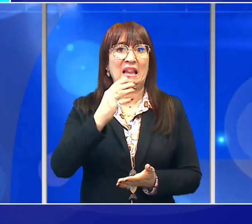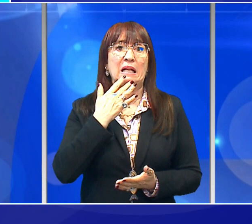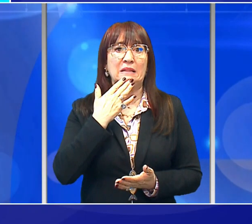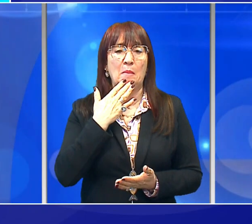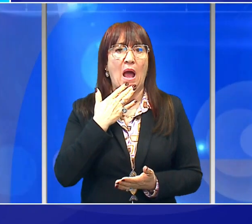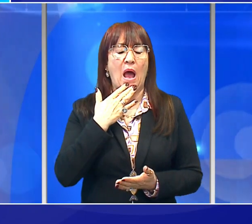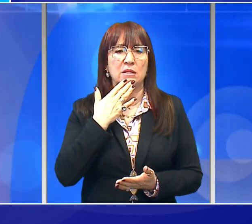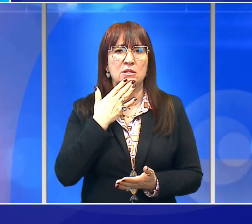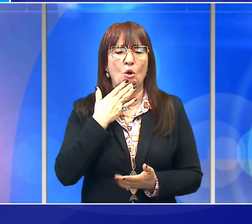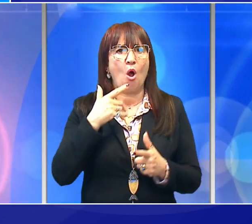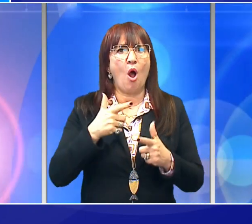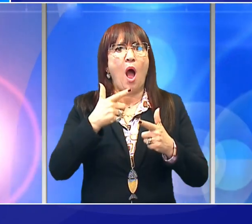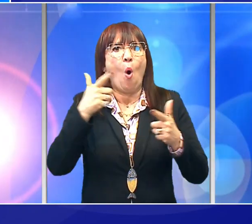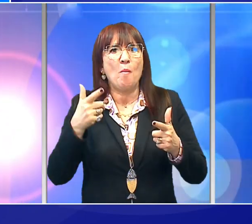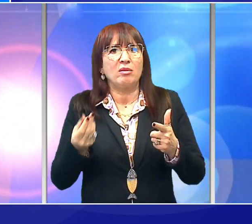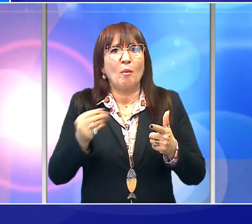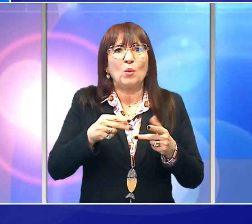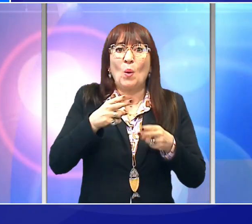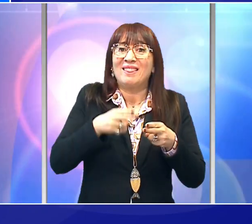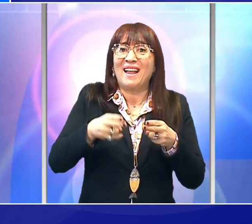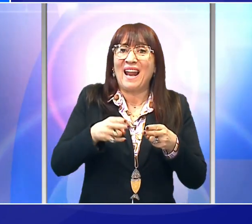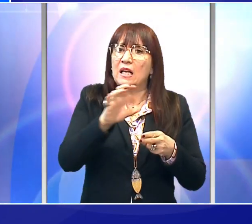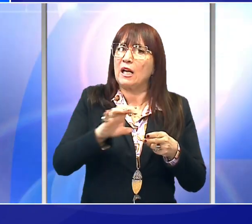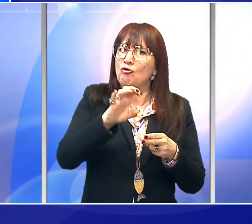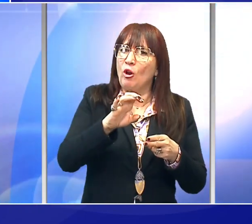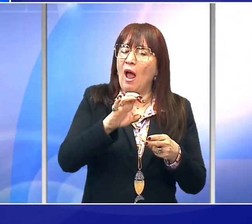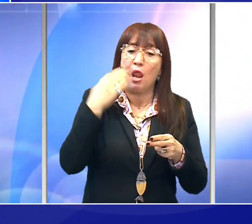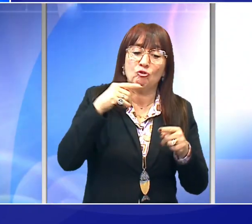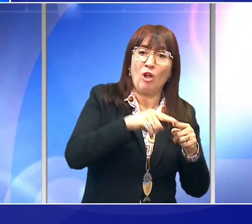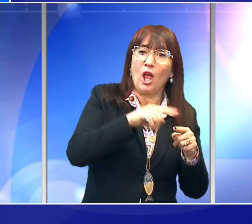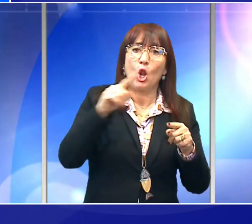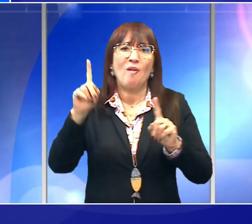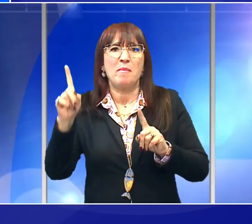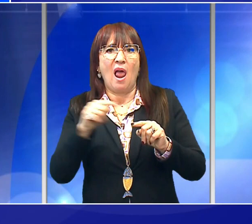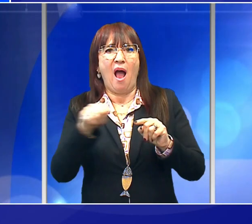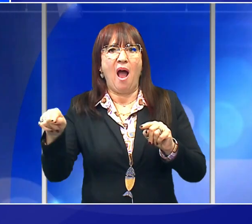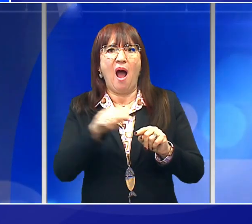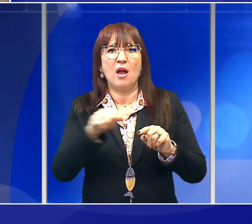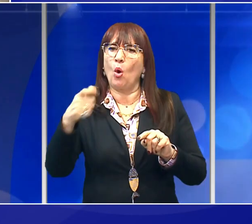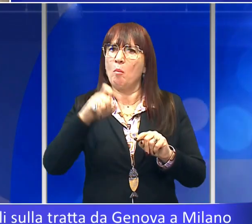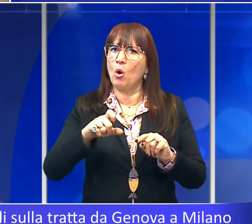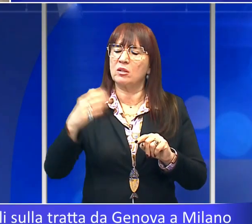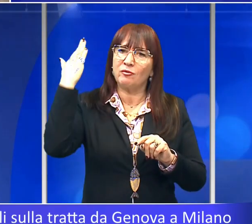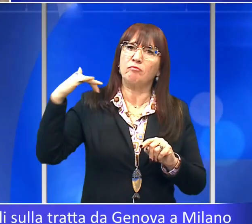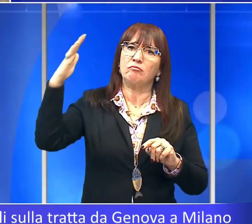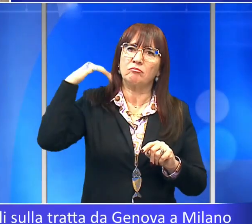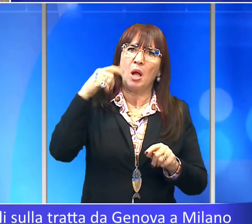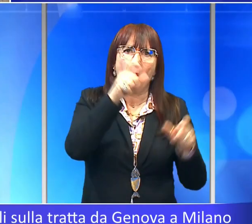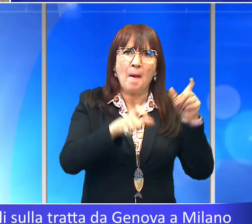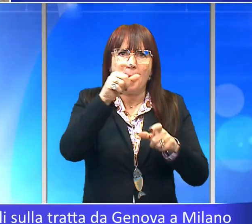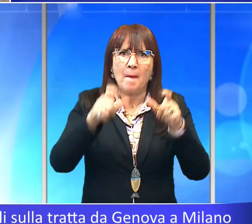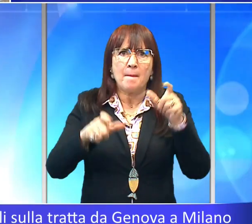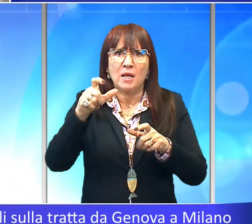saranno più treni regionali sulla tratta da Genova a Milano, perché negli anni scorsi c'è stata una